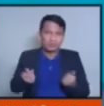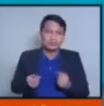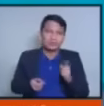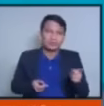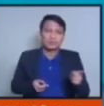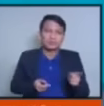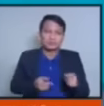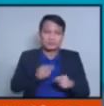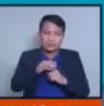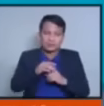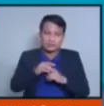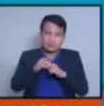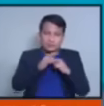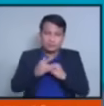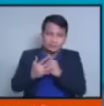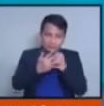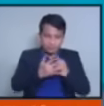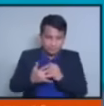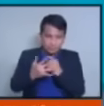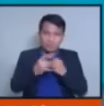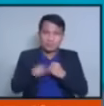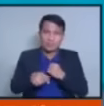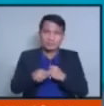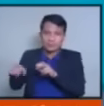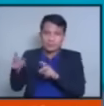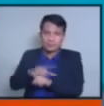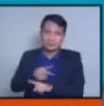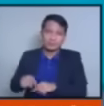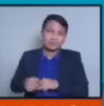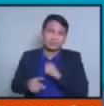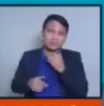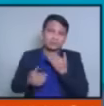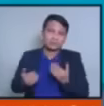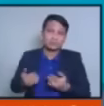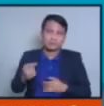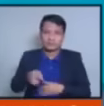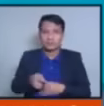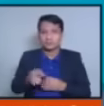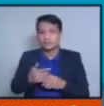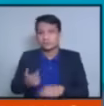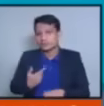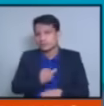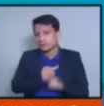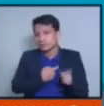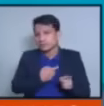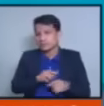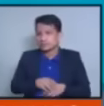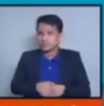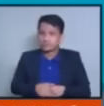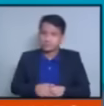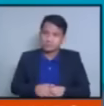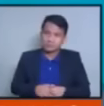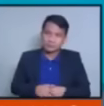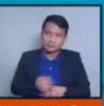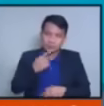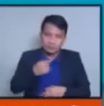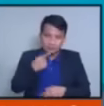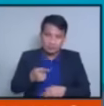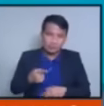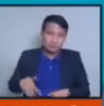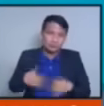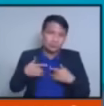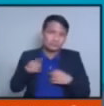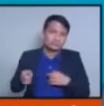po yung trauma na dinanas po ng isang rape victim, yan po ang pinakamasakit sa lahat. Opo. Na she will carry that for the rest